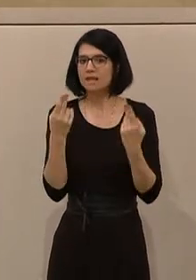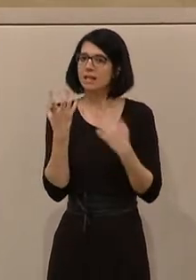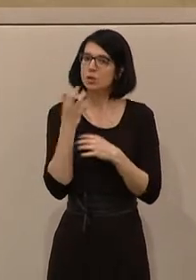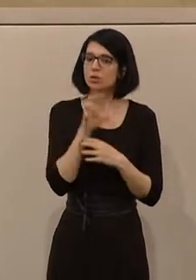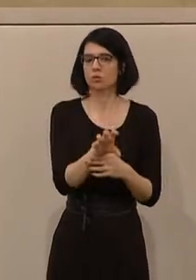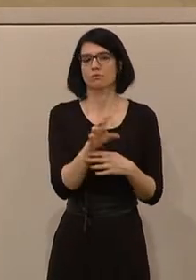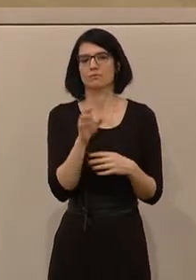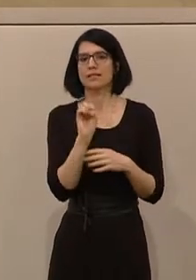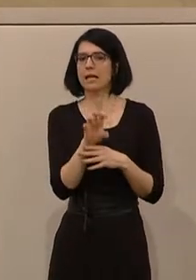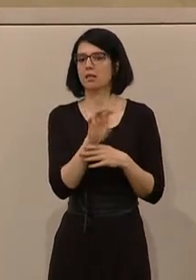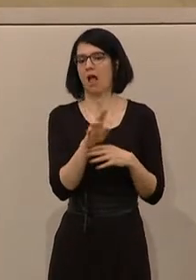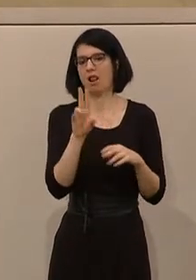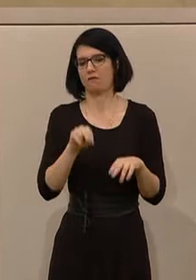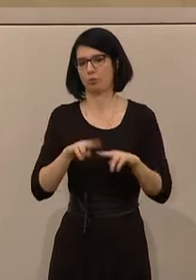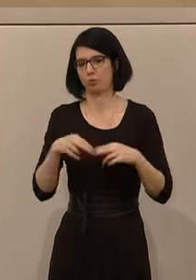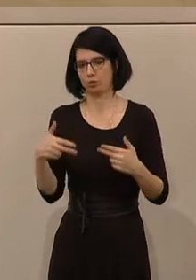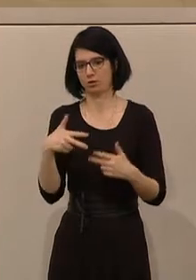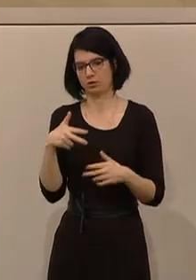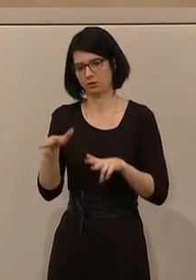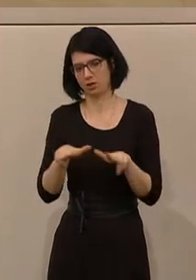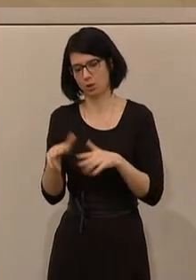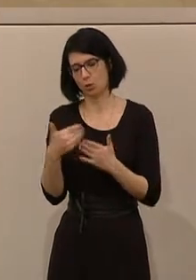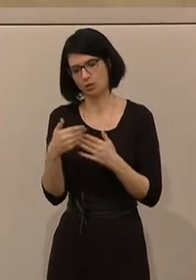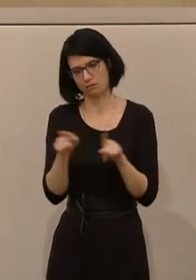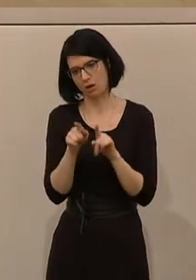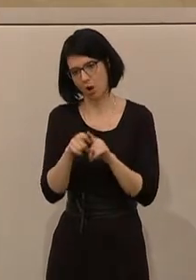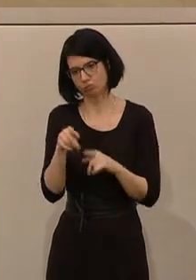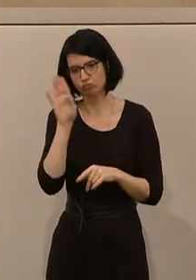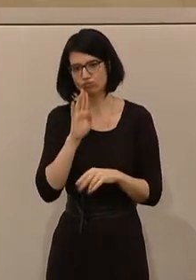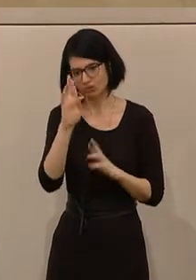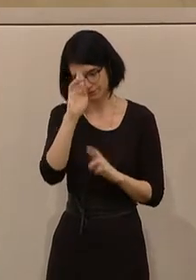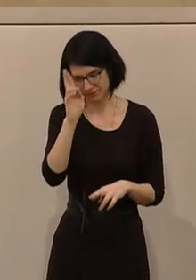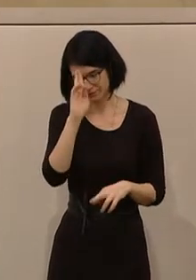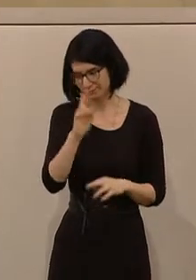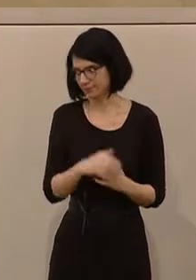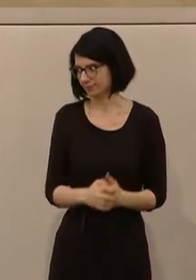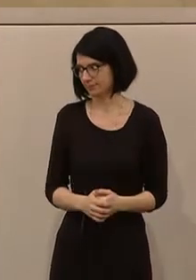wieder gebührt dieser Bundesregierung respektvolle Anerkennung.